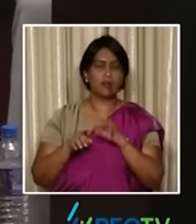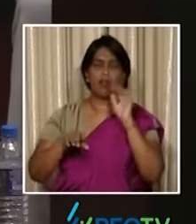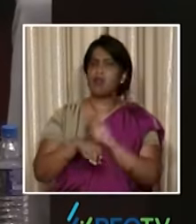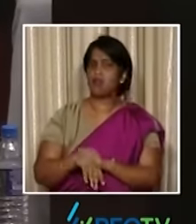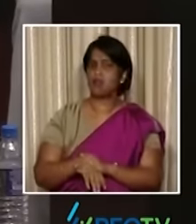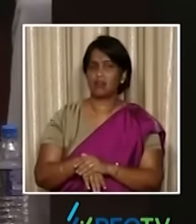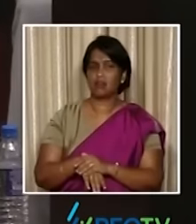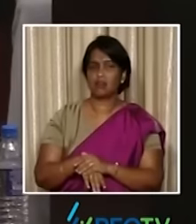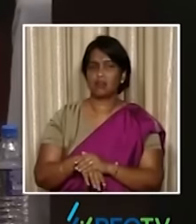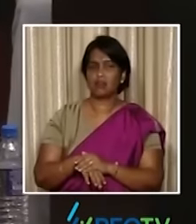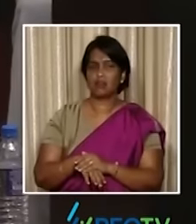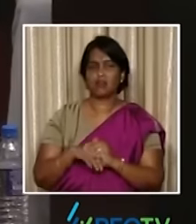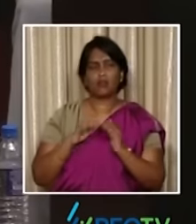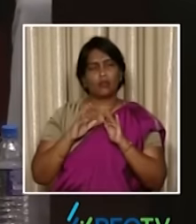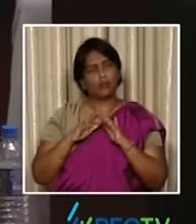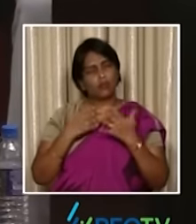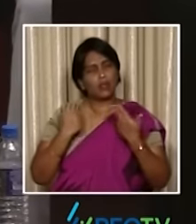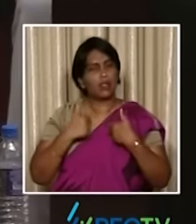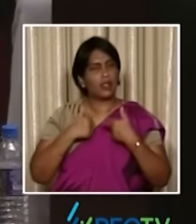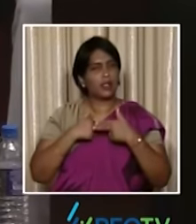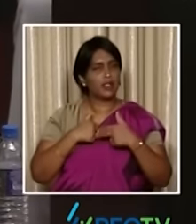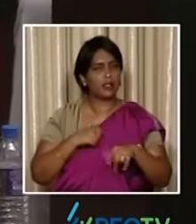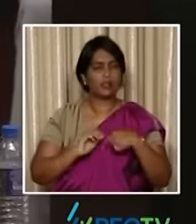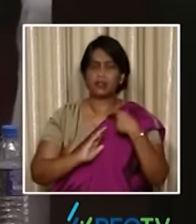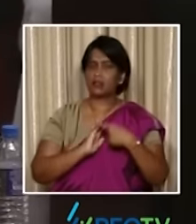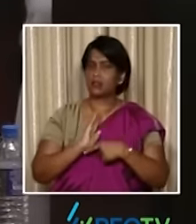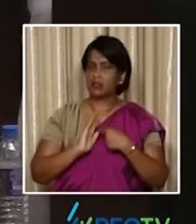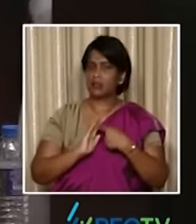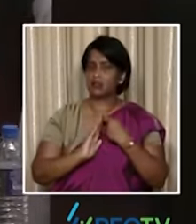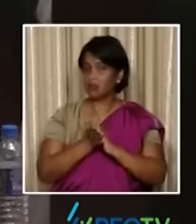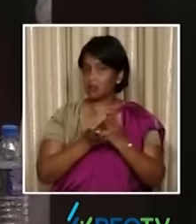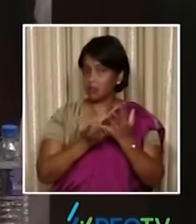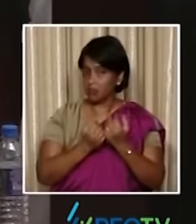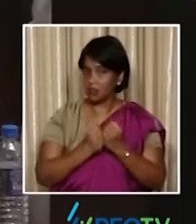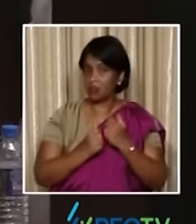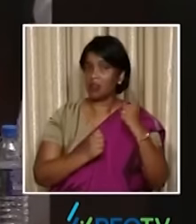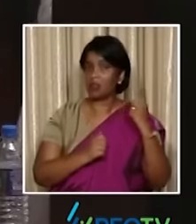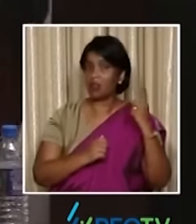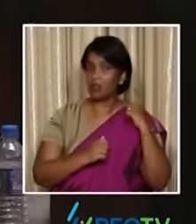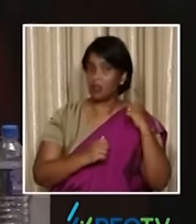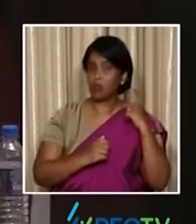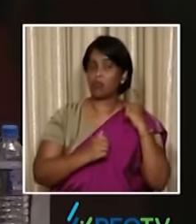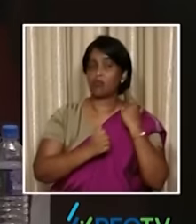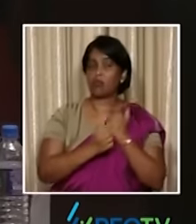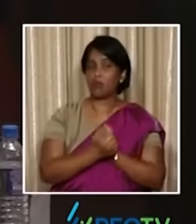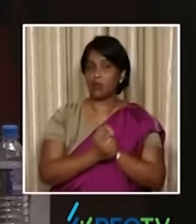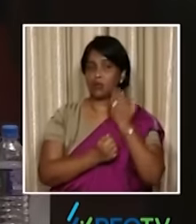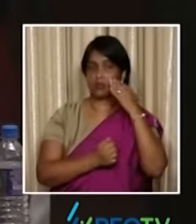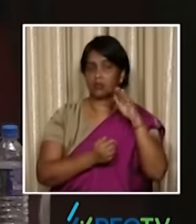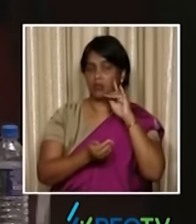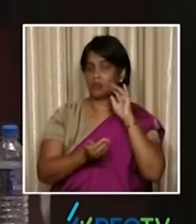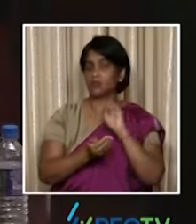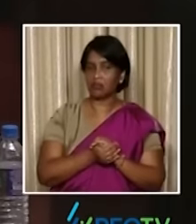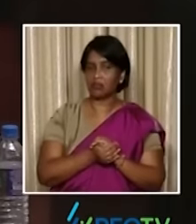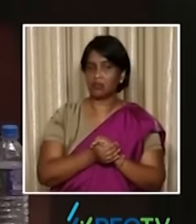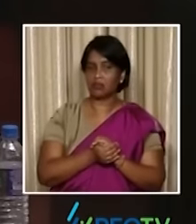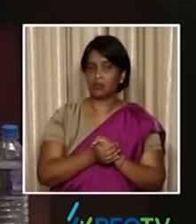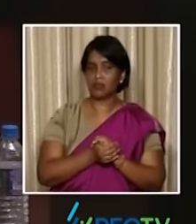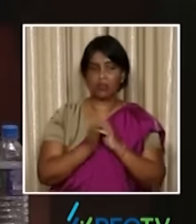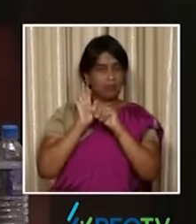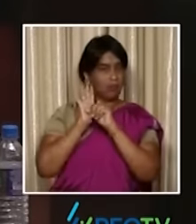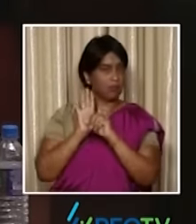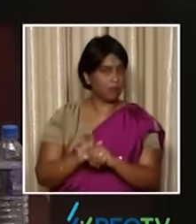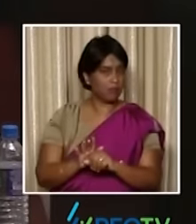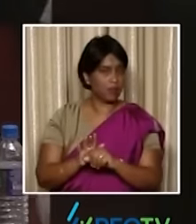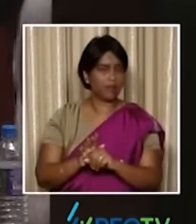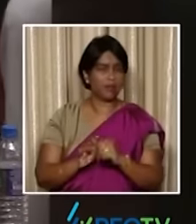කියන කාරණාව. මොනම හේතුවකටවත් මේ රට දැය බේරගත්ත ත්‍රිවිධ හමුදාව පොලිසිය සිවිල් ආරක්ෂක ශේෂ්ත්‍රයේ පහළ